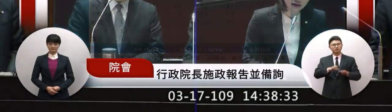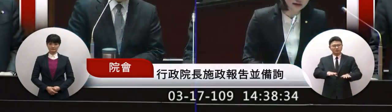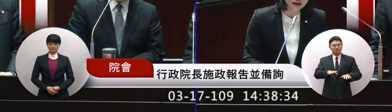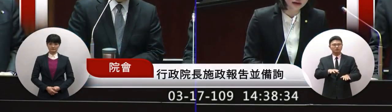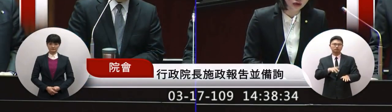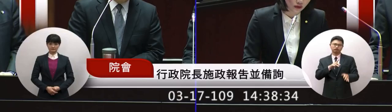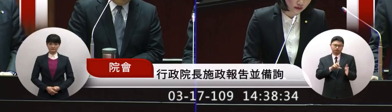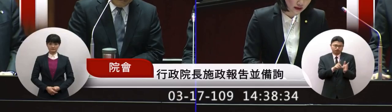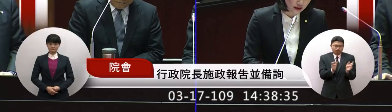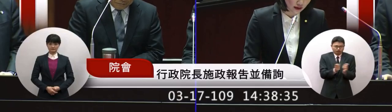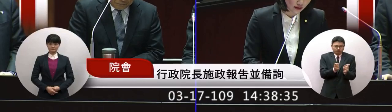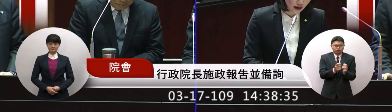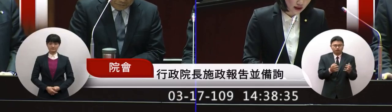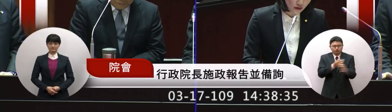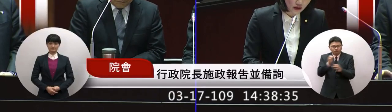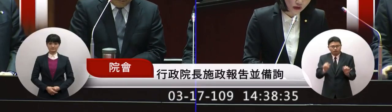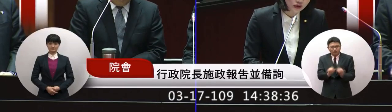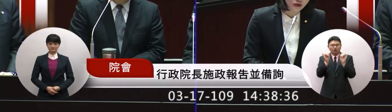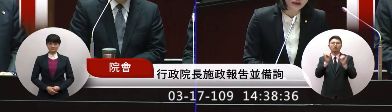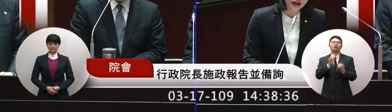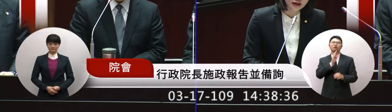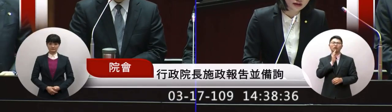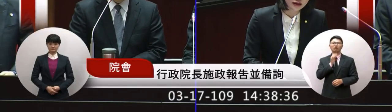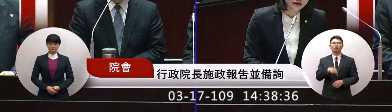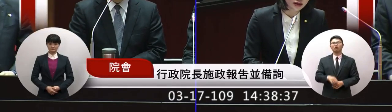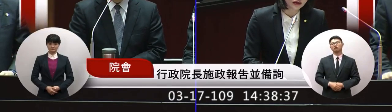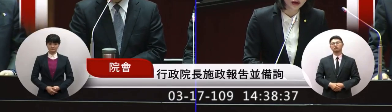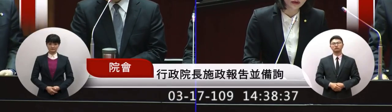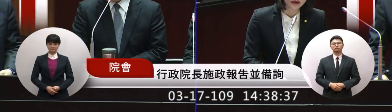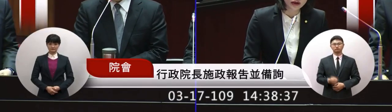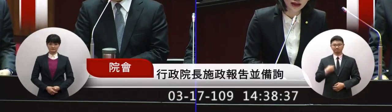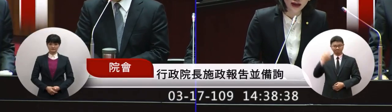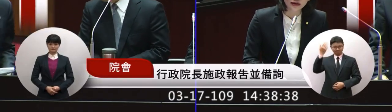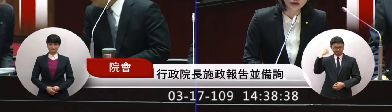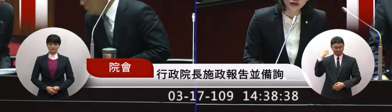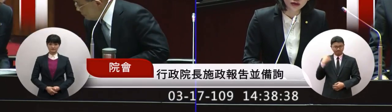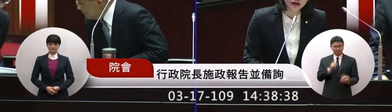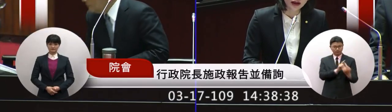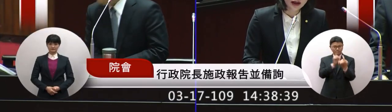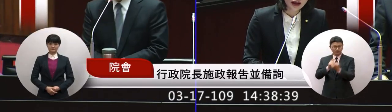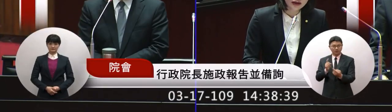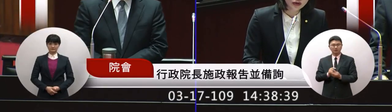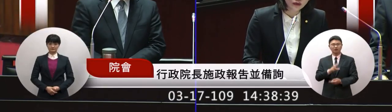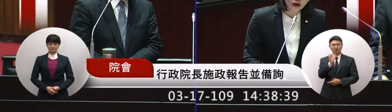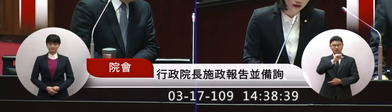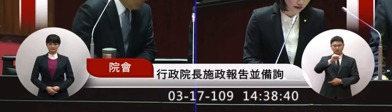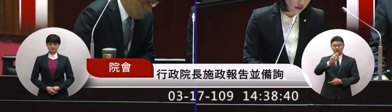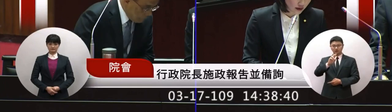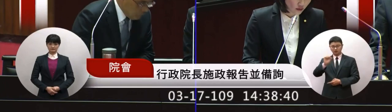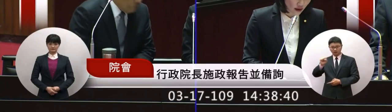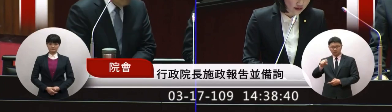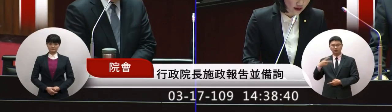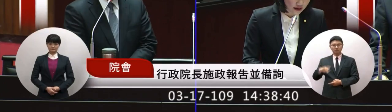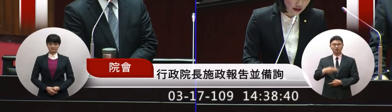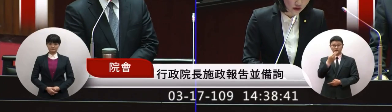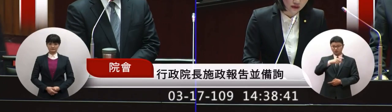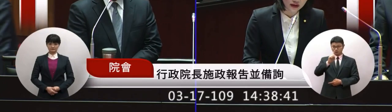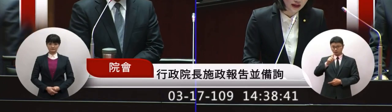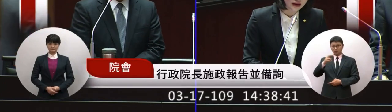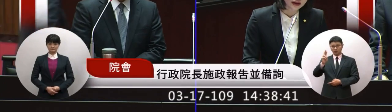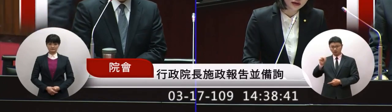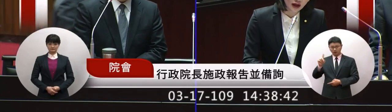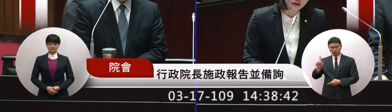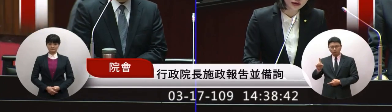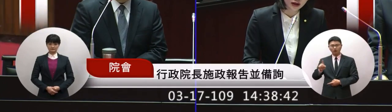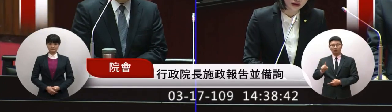的经济冲击哦。因为过去我们也曾经经历过 SARS 或者是 H1N1 等严峻